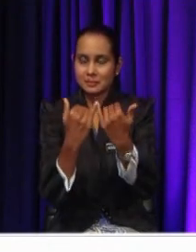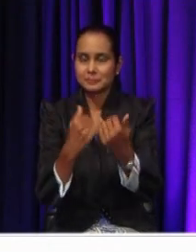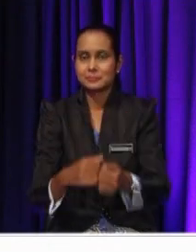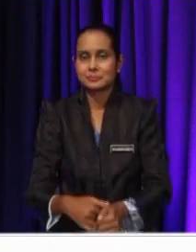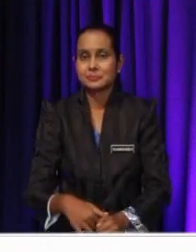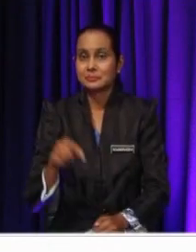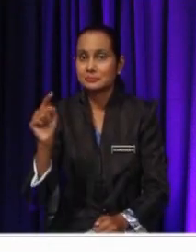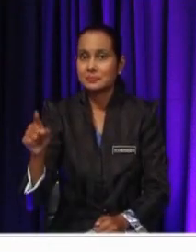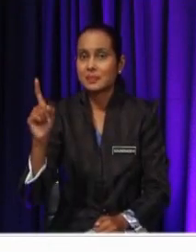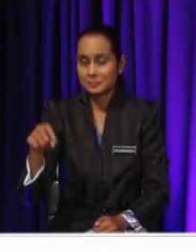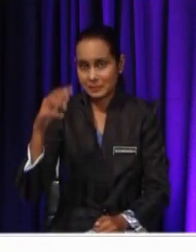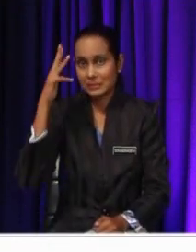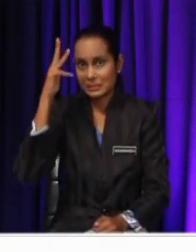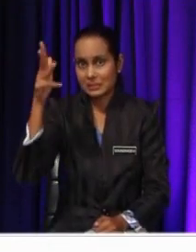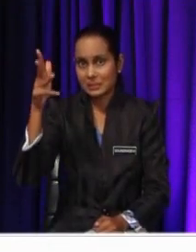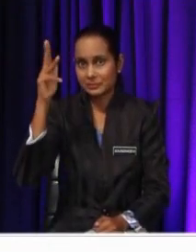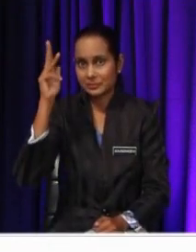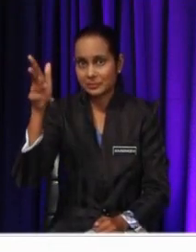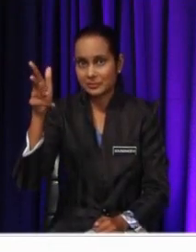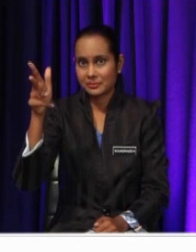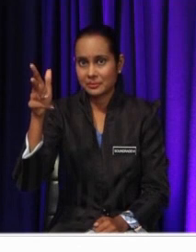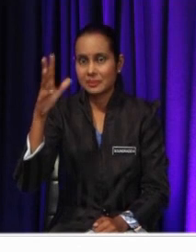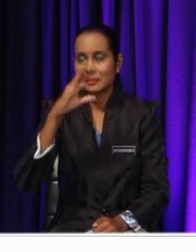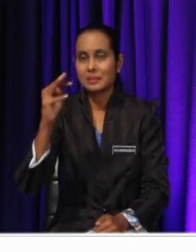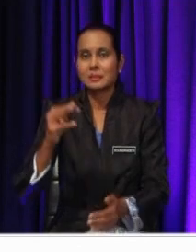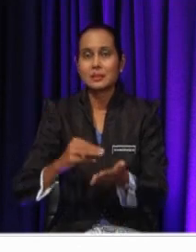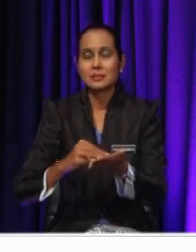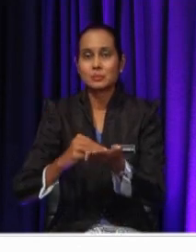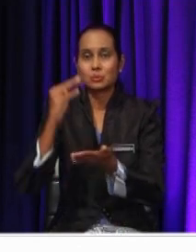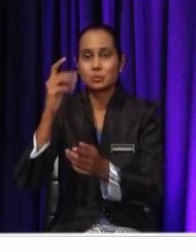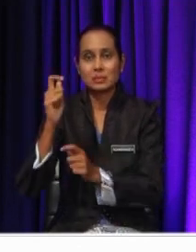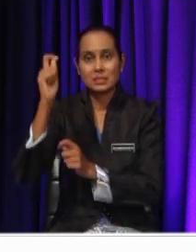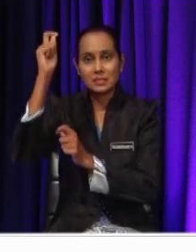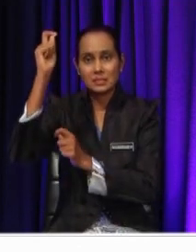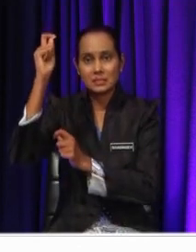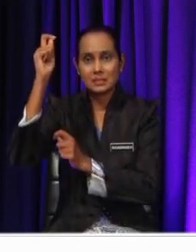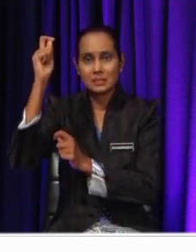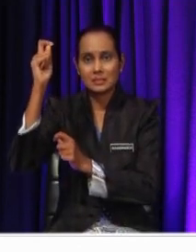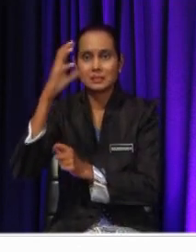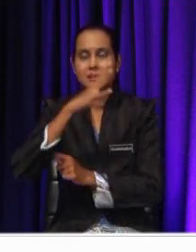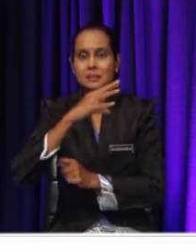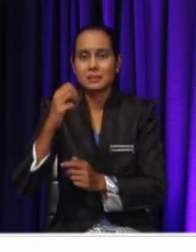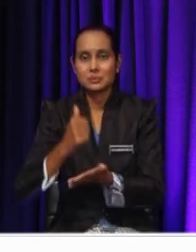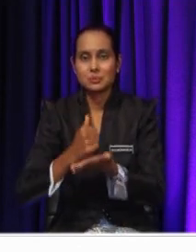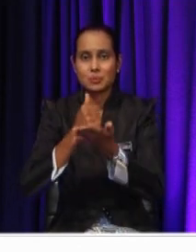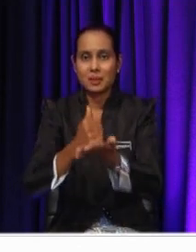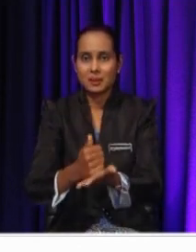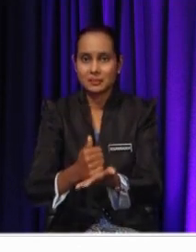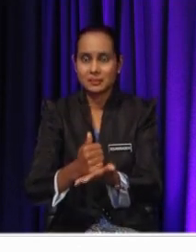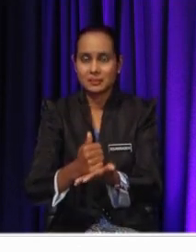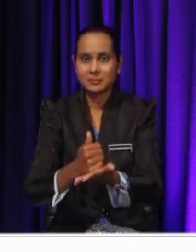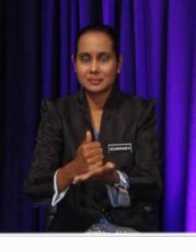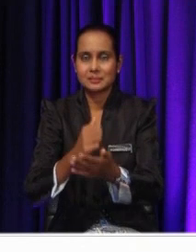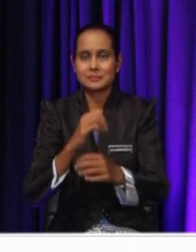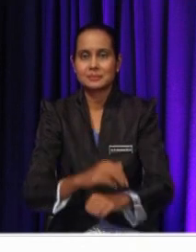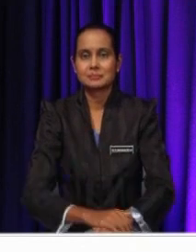sastra kritis dan bukan kreatif yang bermutu tinggi selain memberikan sumbangan yang signifikan kepada kemajuan dalam bidang